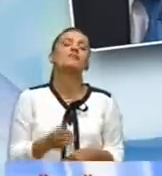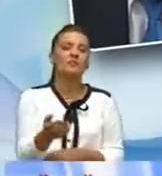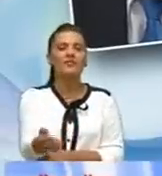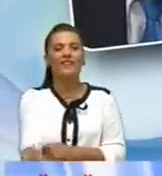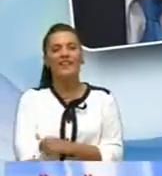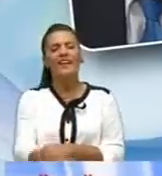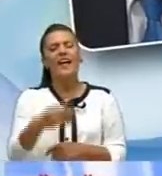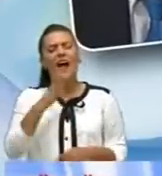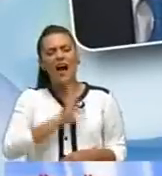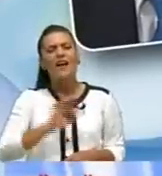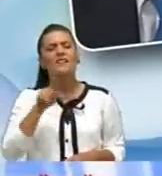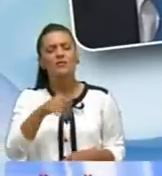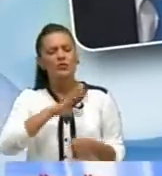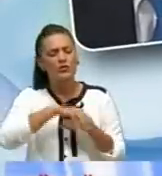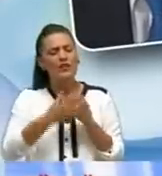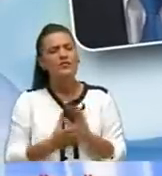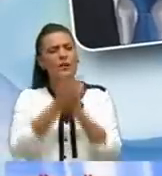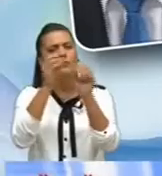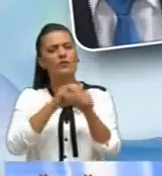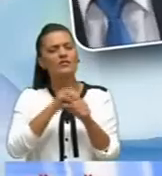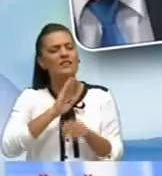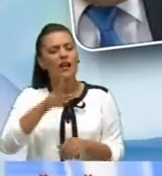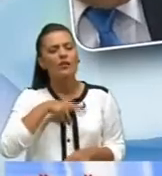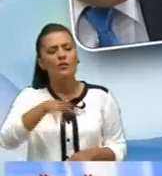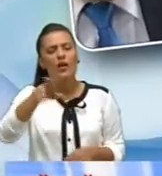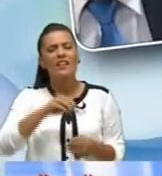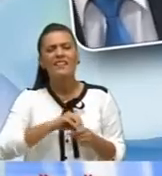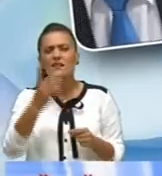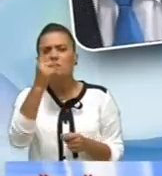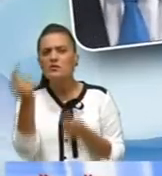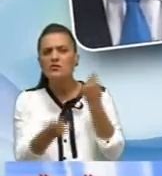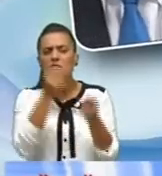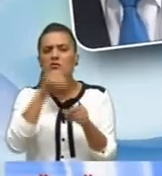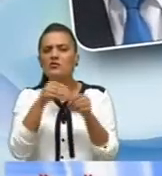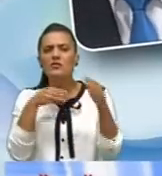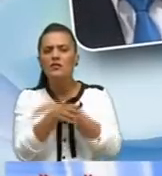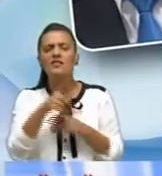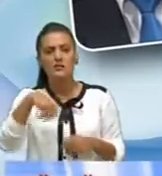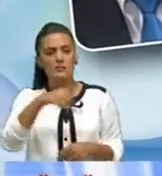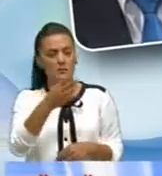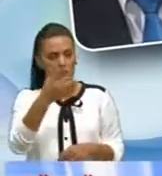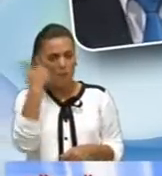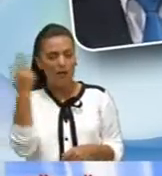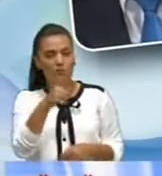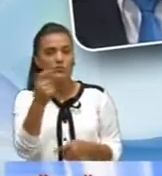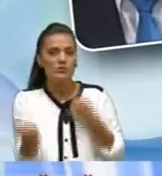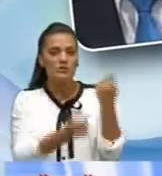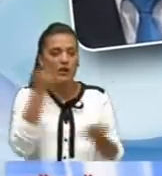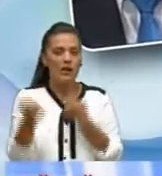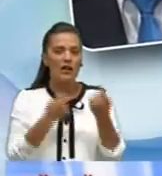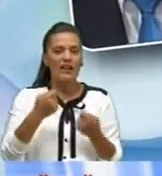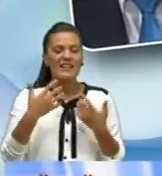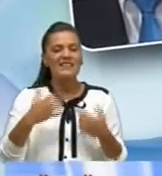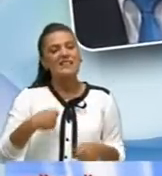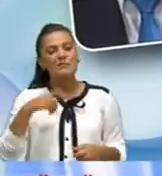gelin istedik. Harikasınız. Peki bu dünya şampiyonluğuna giden yolda nasıl bir çalışmanın içine girdiniz? Siz belli ki böyle azmediyorsunuz, öyle